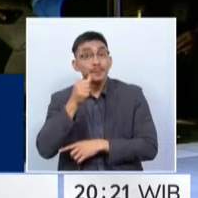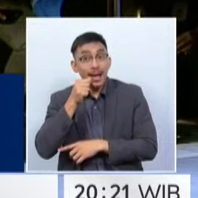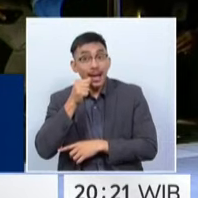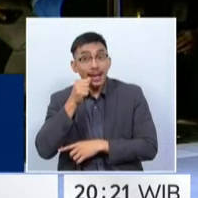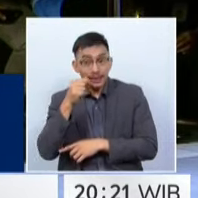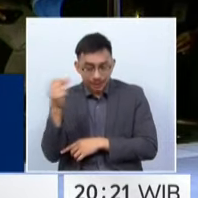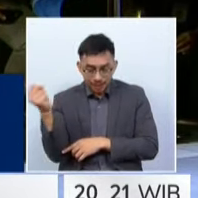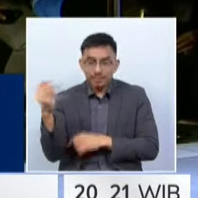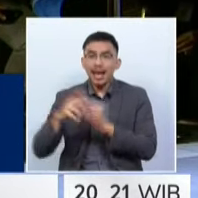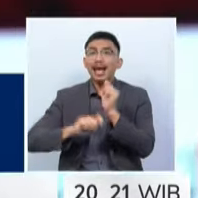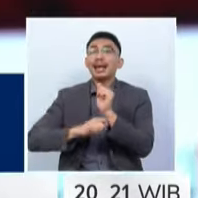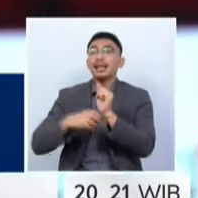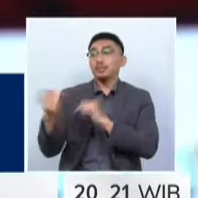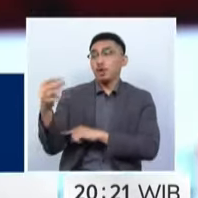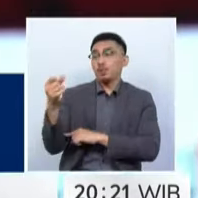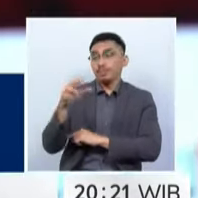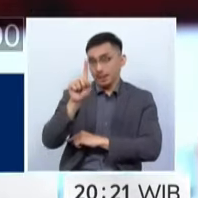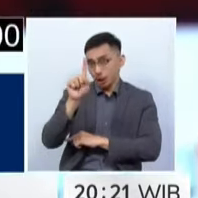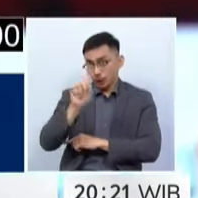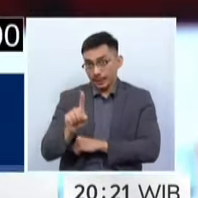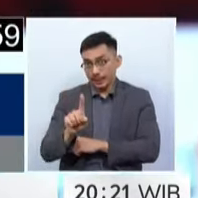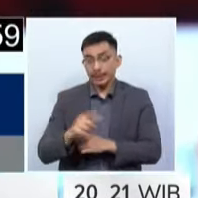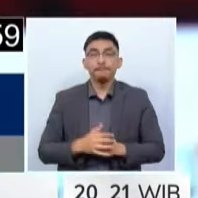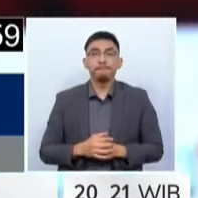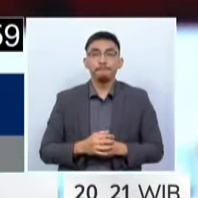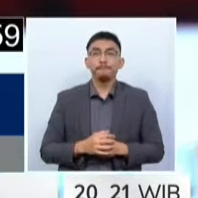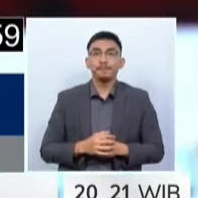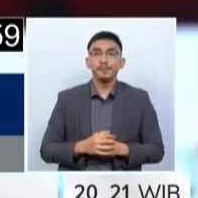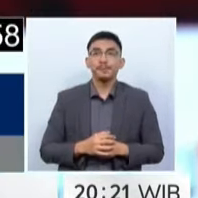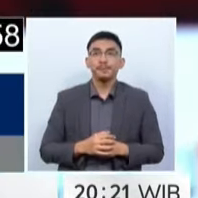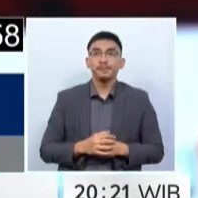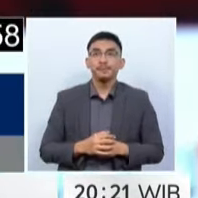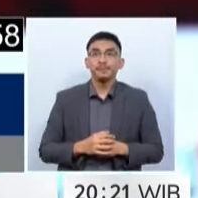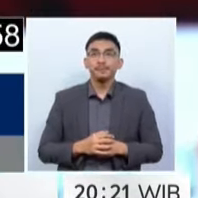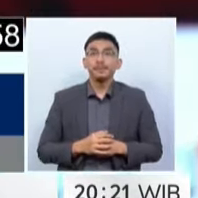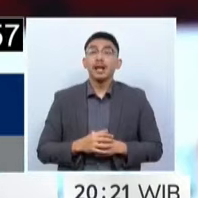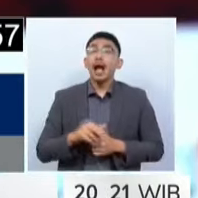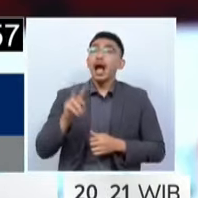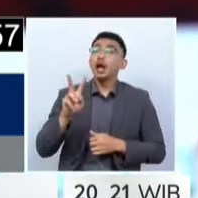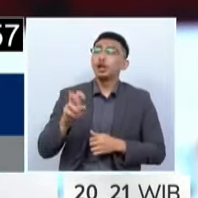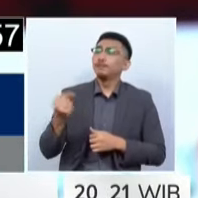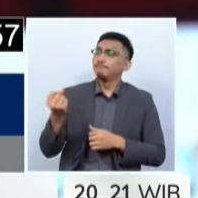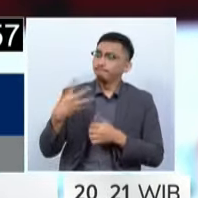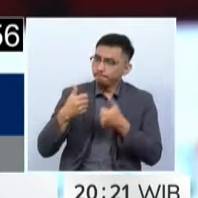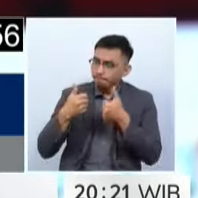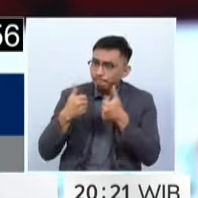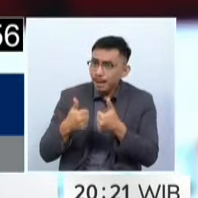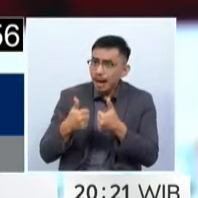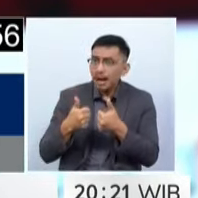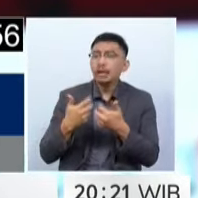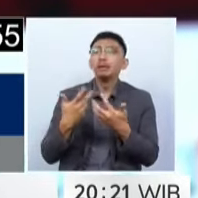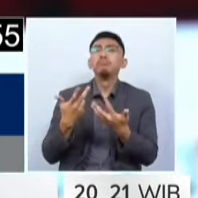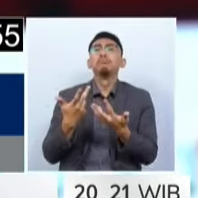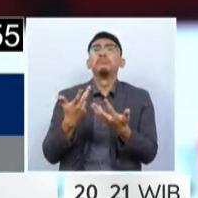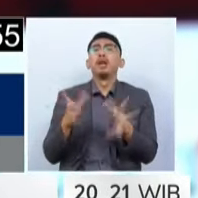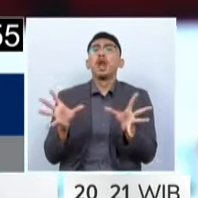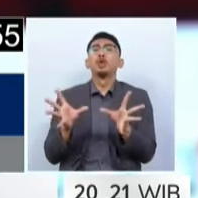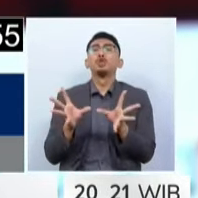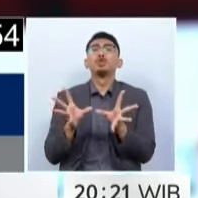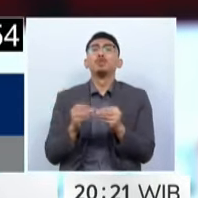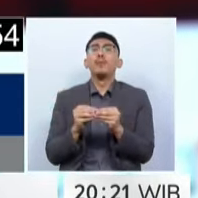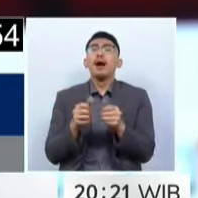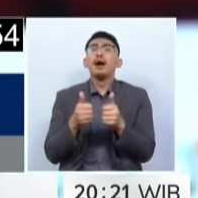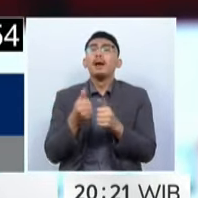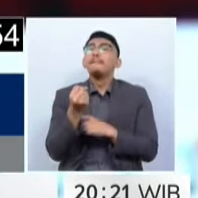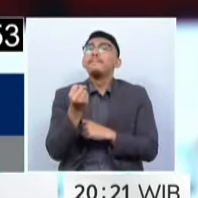dalam waktu 1 menit Pakis sebaiknya disebutkan Berapa persentase yang ideal Pak untuk kita di Indonesia kalau hanya